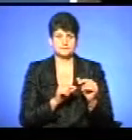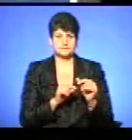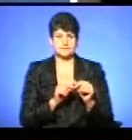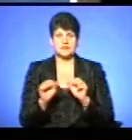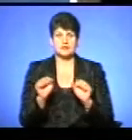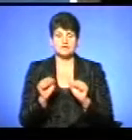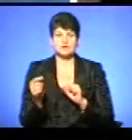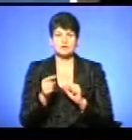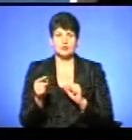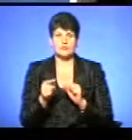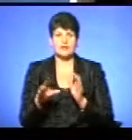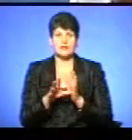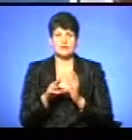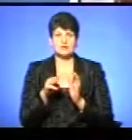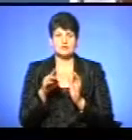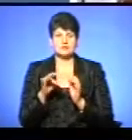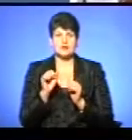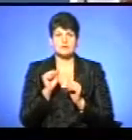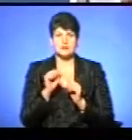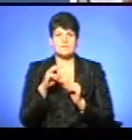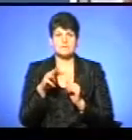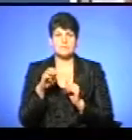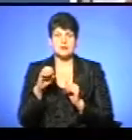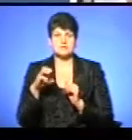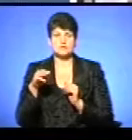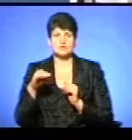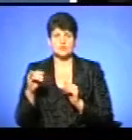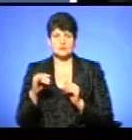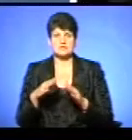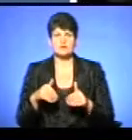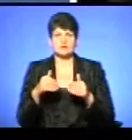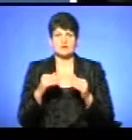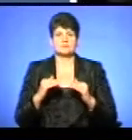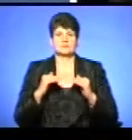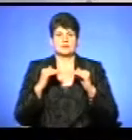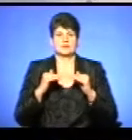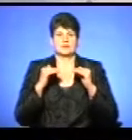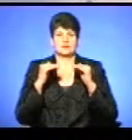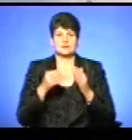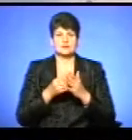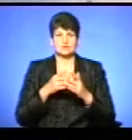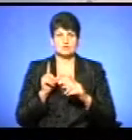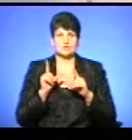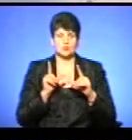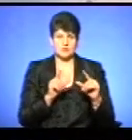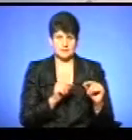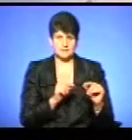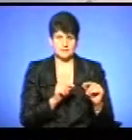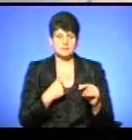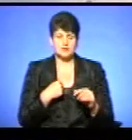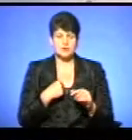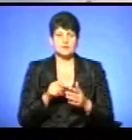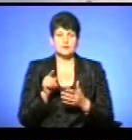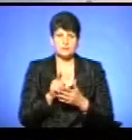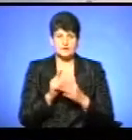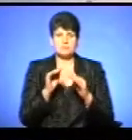Керівник «Тернопільелектротранс» Андрій Мастюк запропонував міській раді Тернополя підвищити тариф за проїзд. Ми змушені